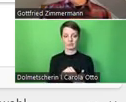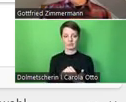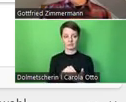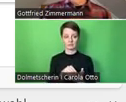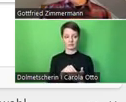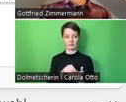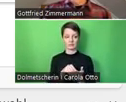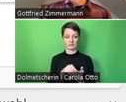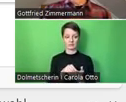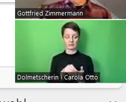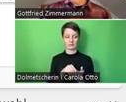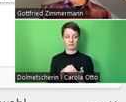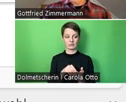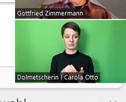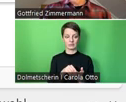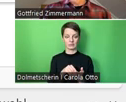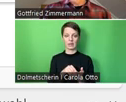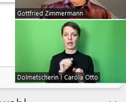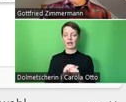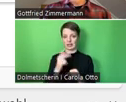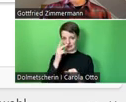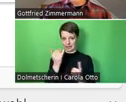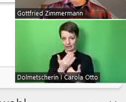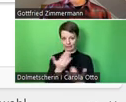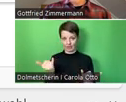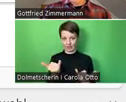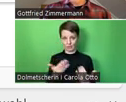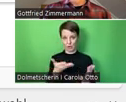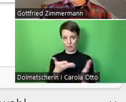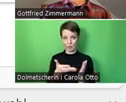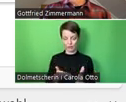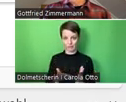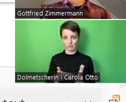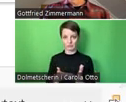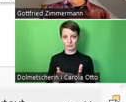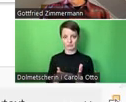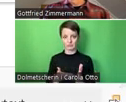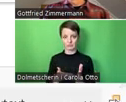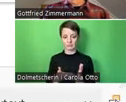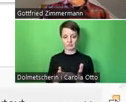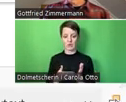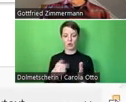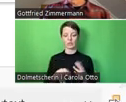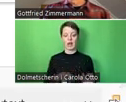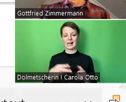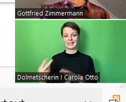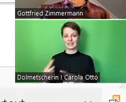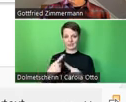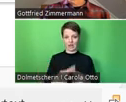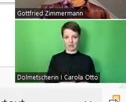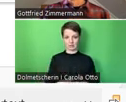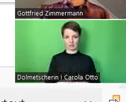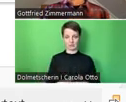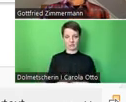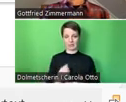ich auf Überprüfen gehe, Barrierefreiheit überprüfen, Alternativtext. Dann erscheint rechts